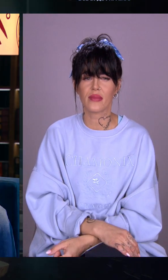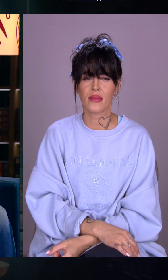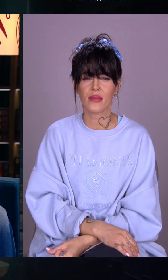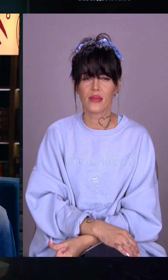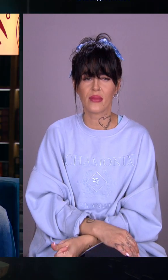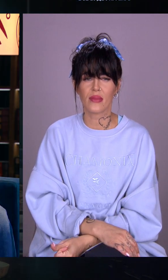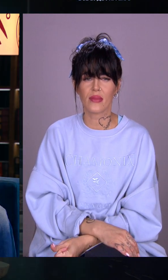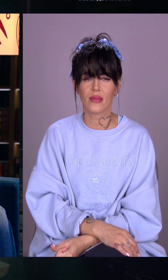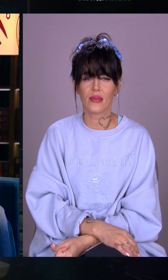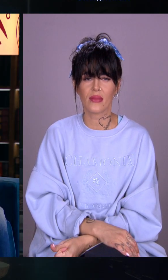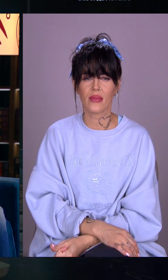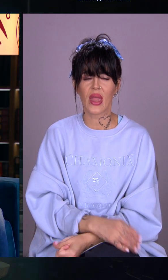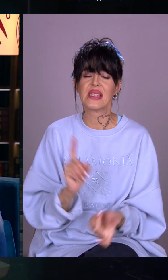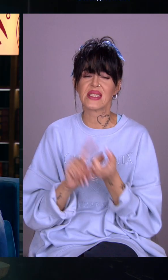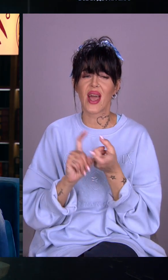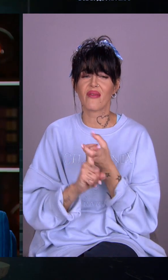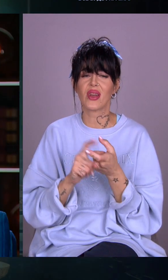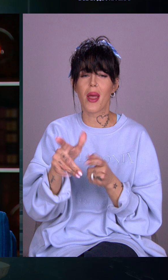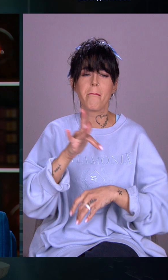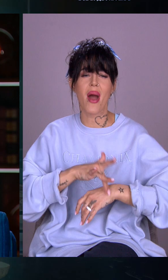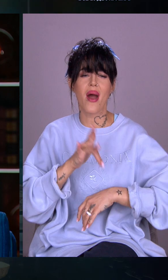футбольну команду він вболіває.